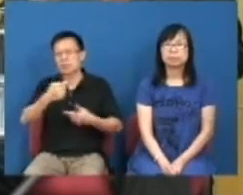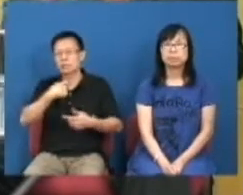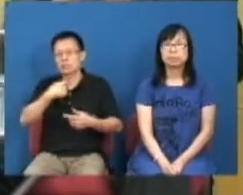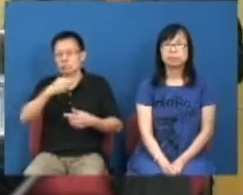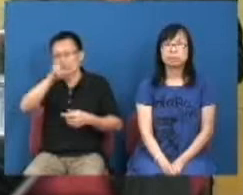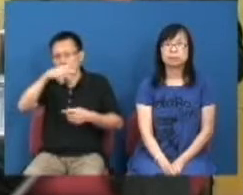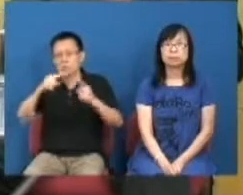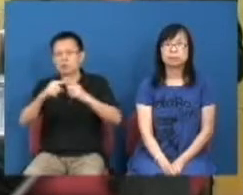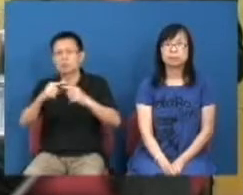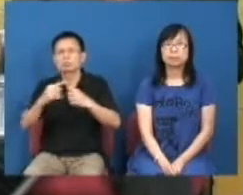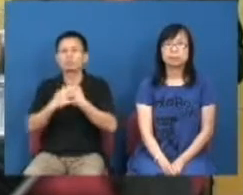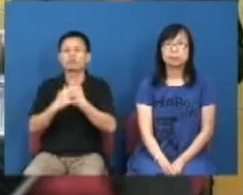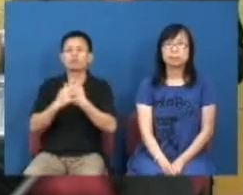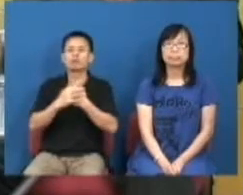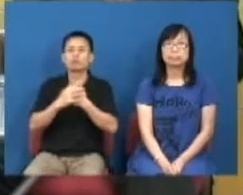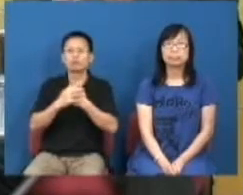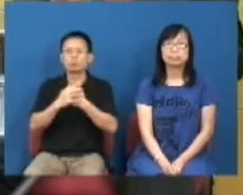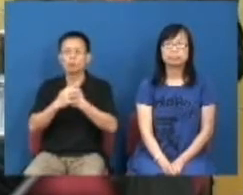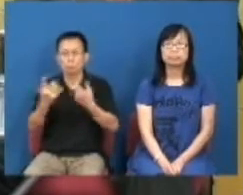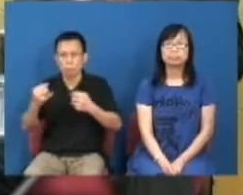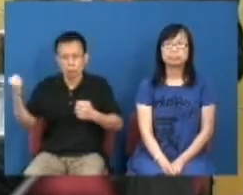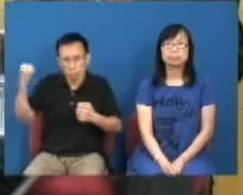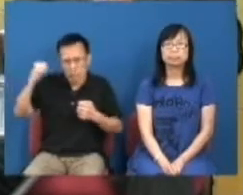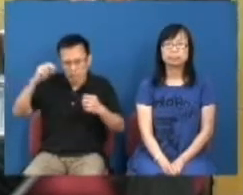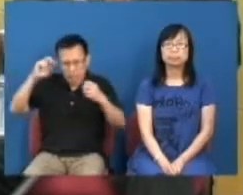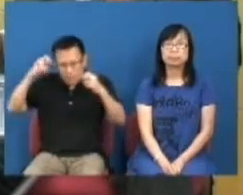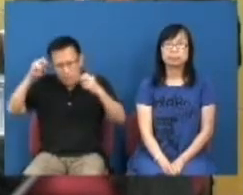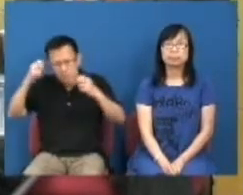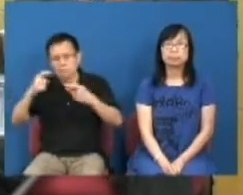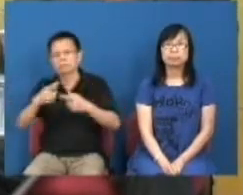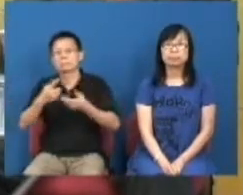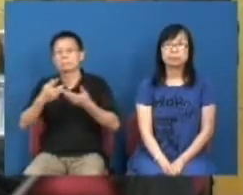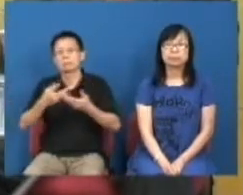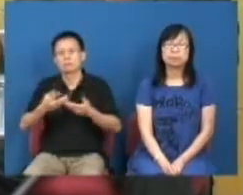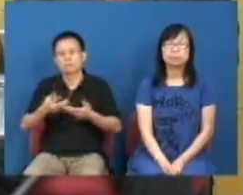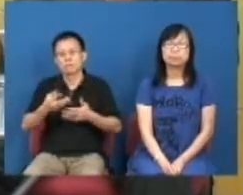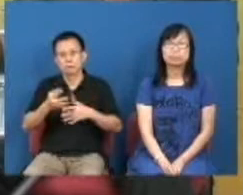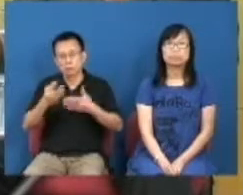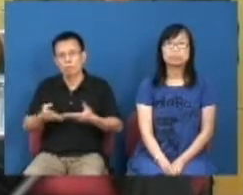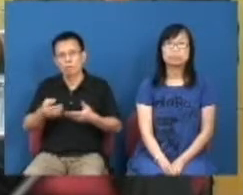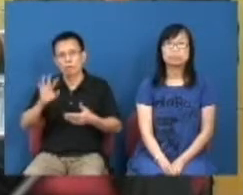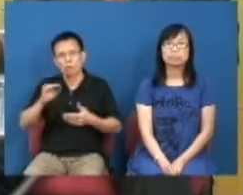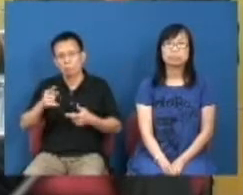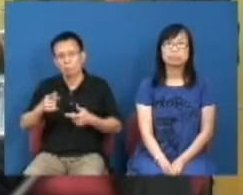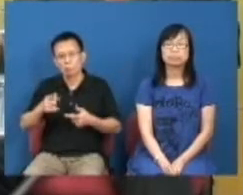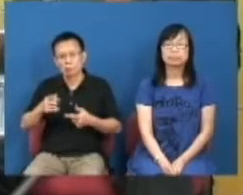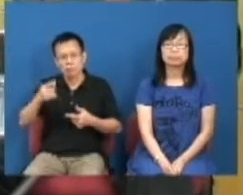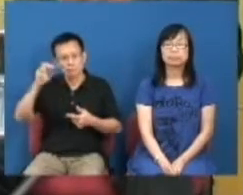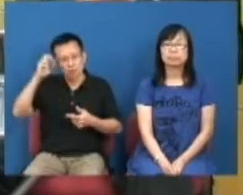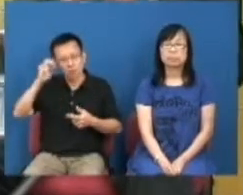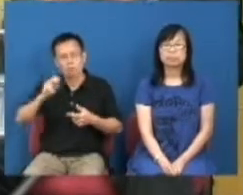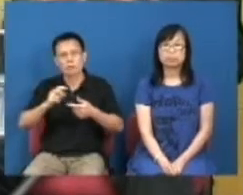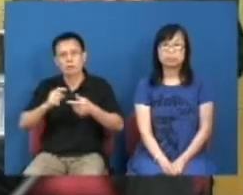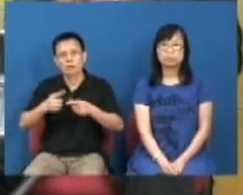佢就會積極去研究。咁呢一個我就希望可以係。組織一下啦，我哋